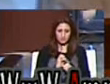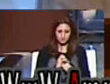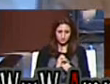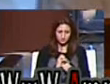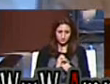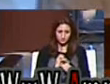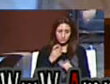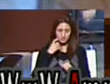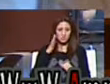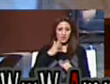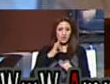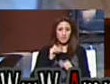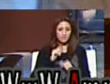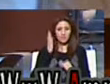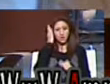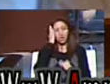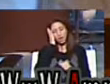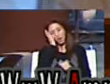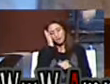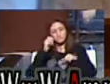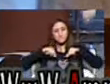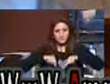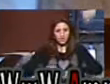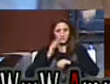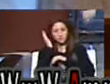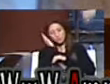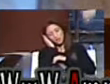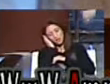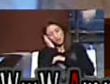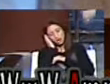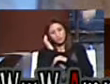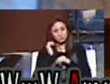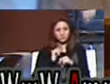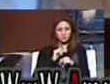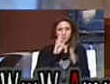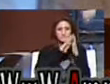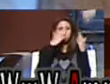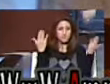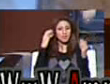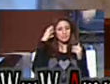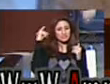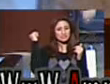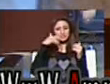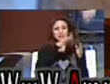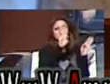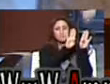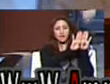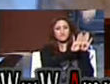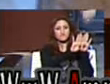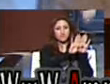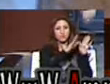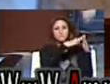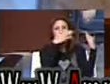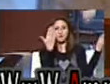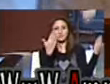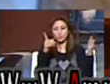الكهرباء، فهو يبدو ان هو نام على المكتب يعني ونام على المكتب، فلم يتنبه ان هو يفتح الباب اللي بره او كده، فساب باب الحضانه مفتوح